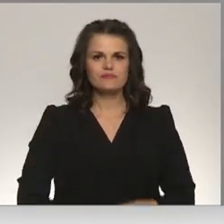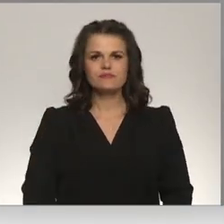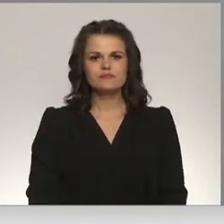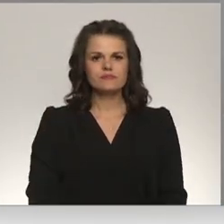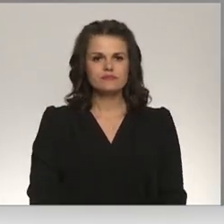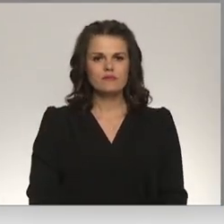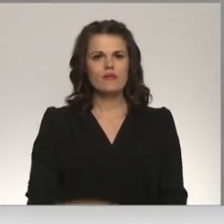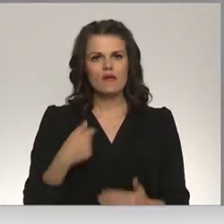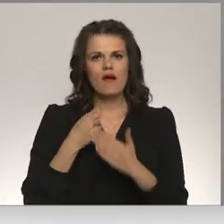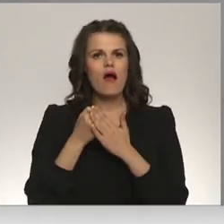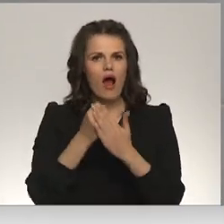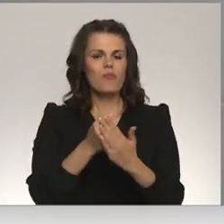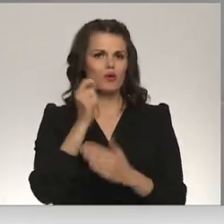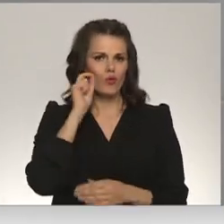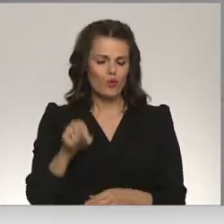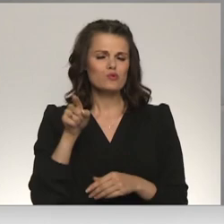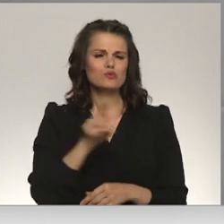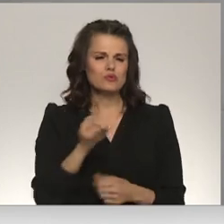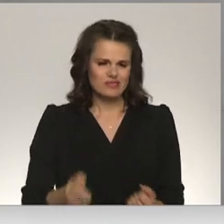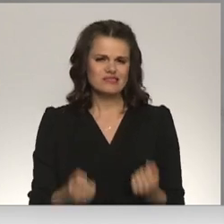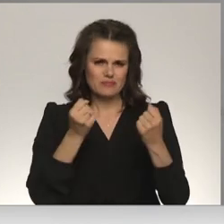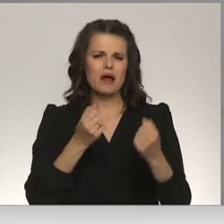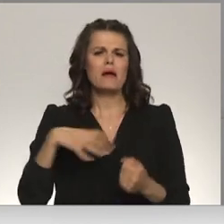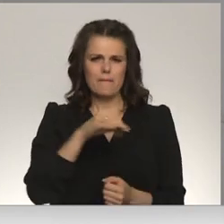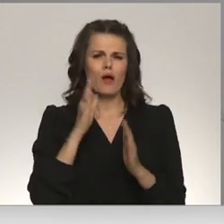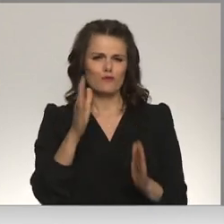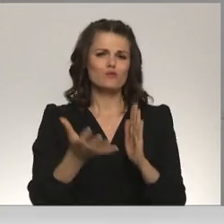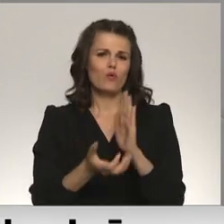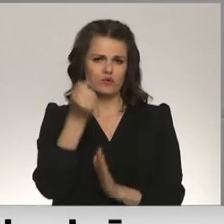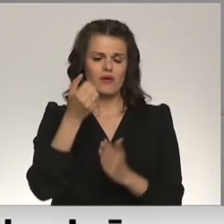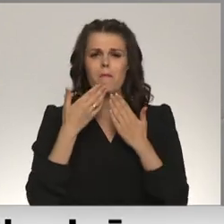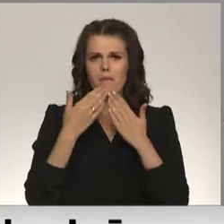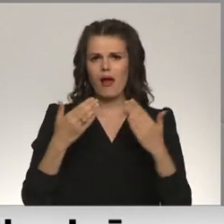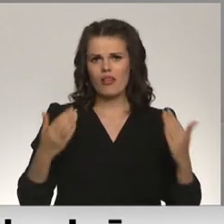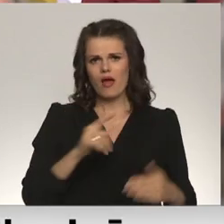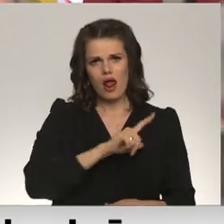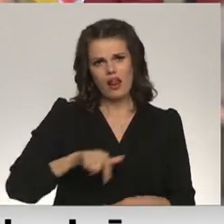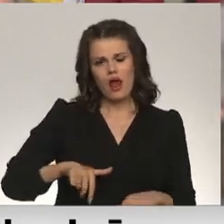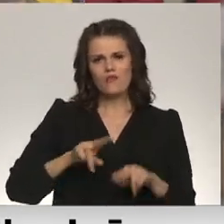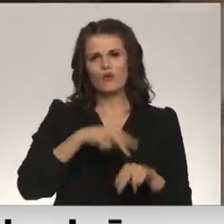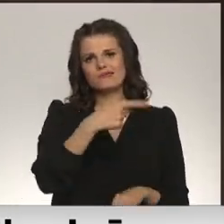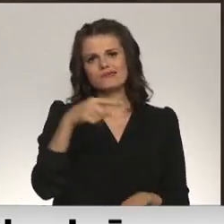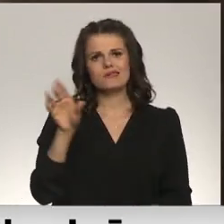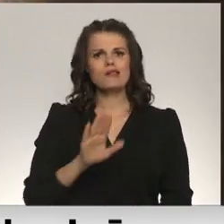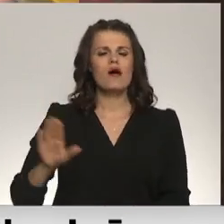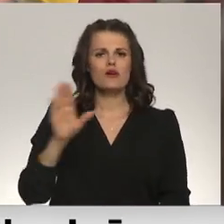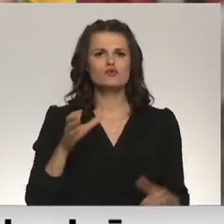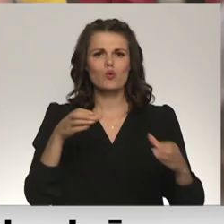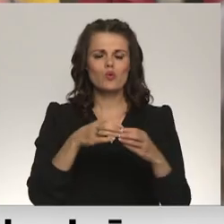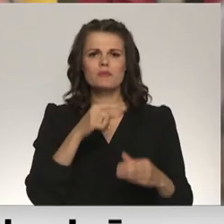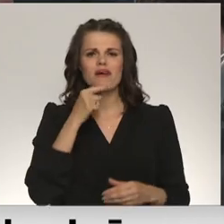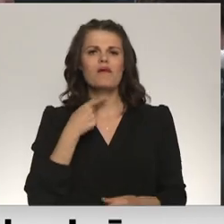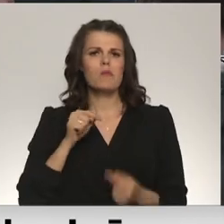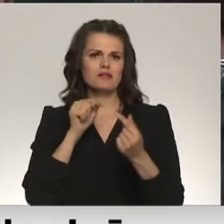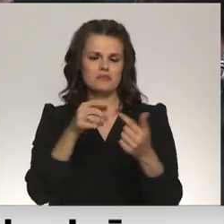Ukrainu. Atbalstīt Ukrainu, tur ir smagi, bet mēs uzvarēsim. Paldies Latvijai un citām valstīm. Kustības Krievu balss pret karu sapulcē